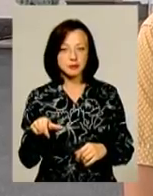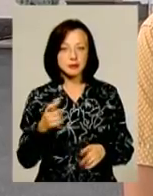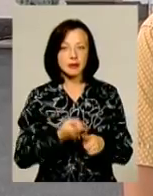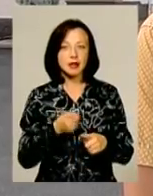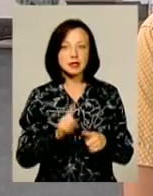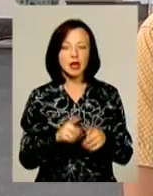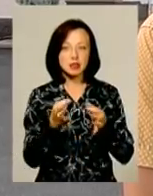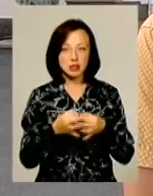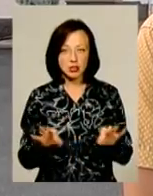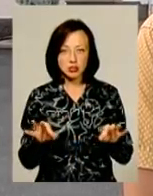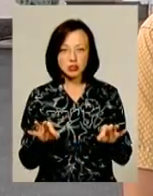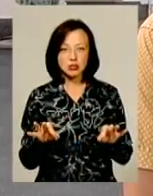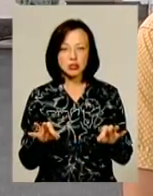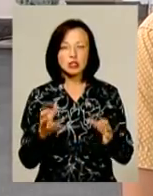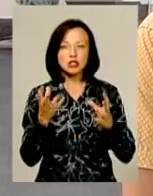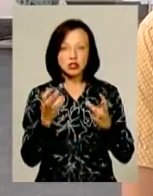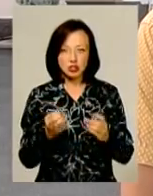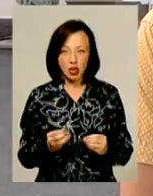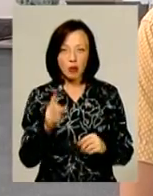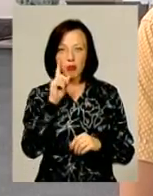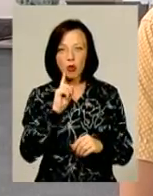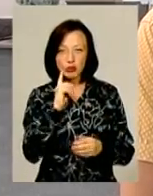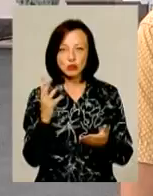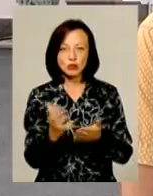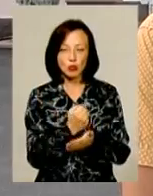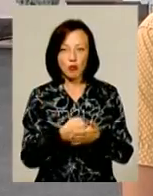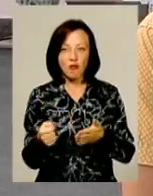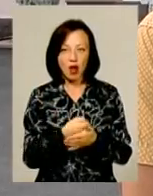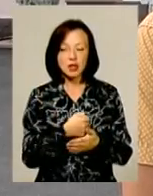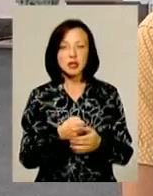ця незалежність ще гартується і ще здобувається, тому що насправді